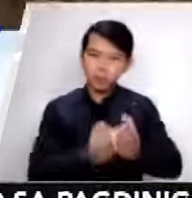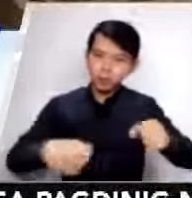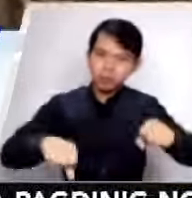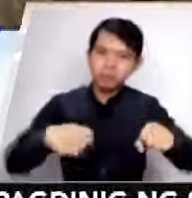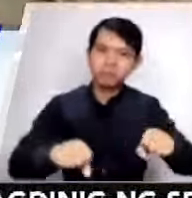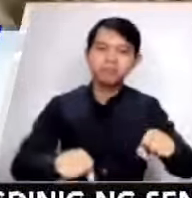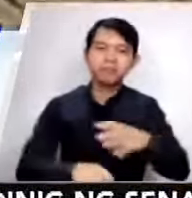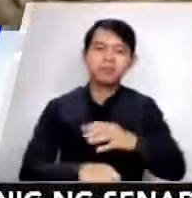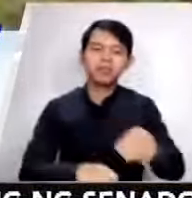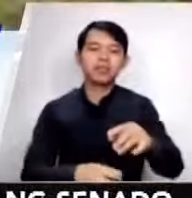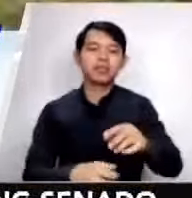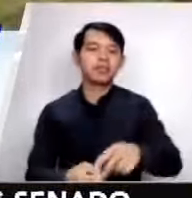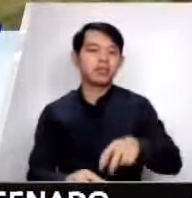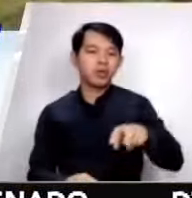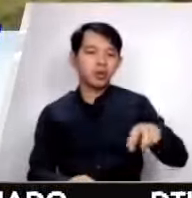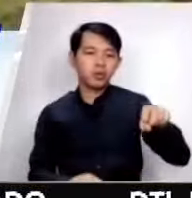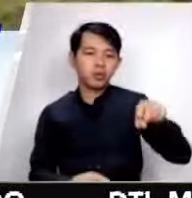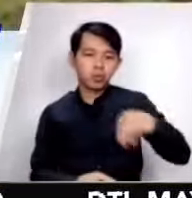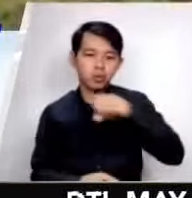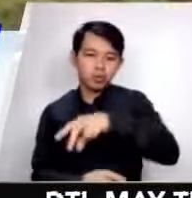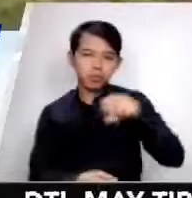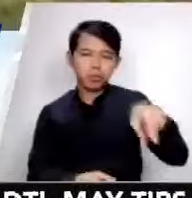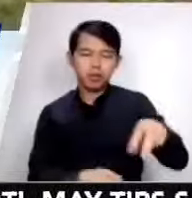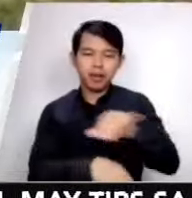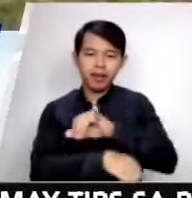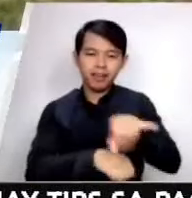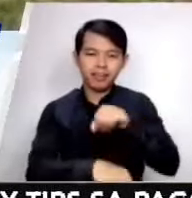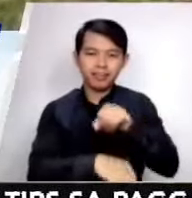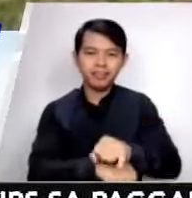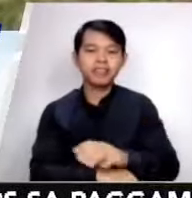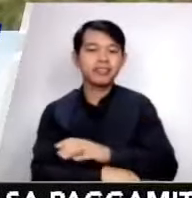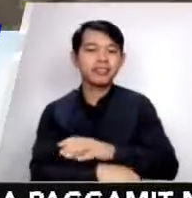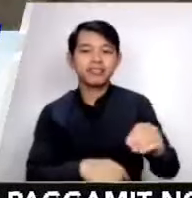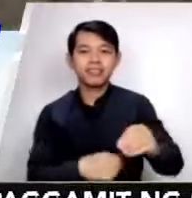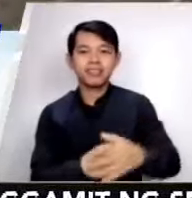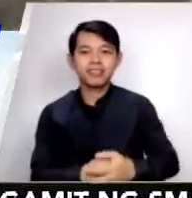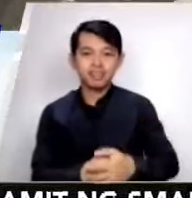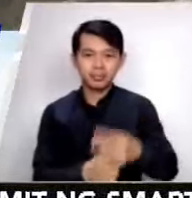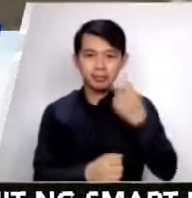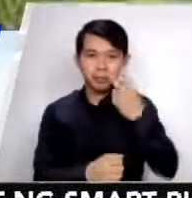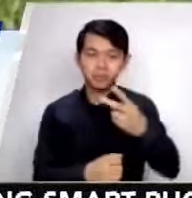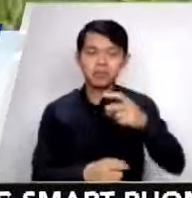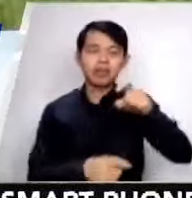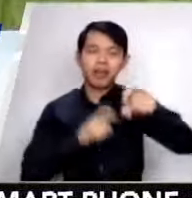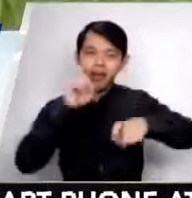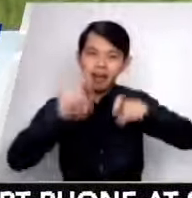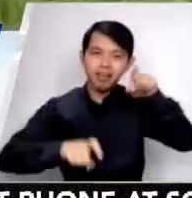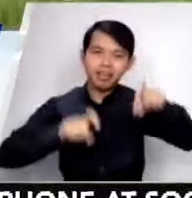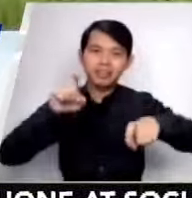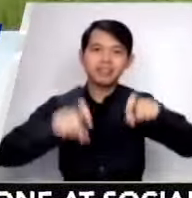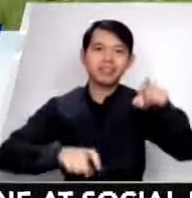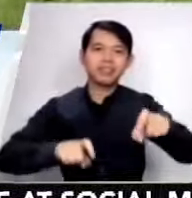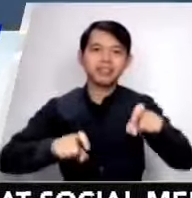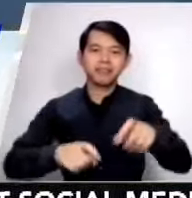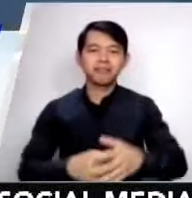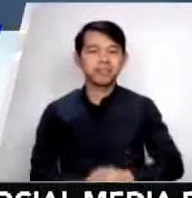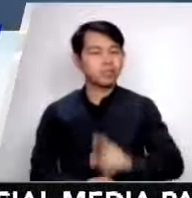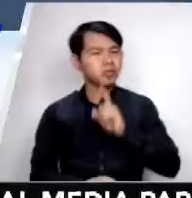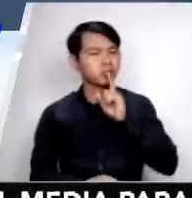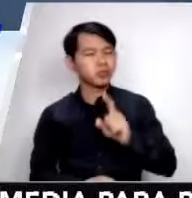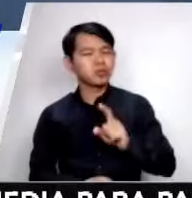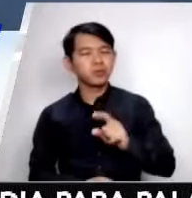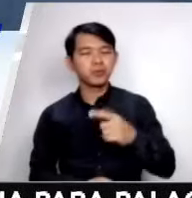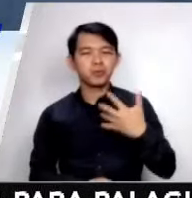talagang dinarayo rito, ang kanilang scenic hilltop hiking. It's very surreal. It wasn't just how natural it was. Everything